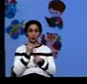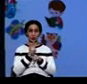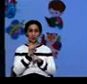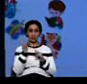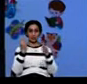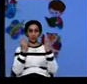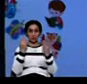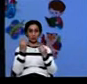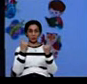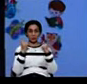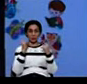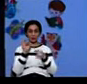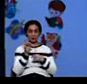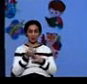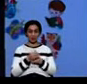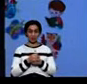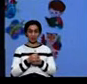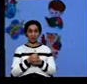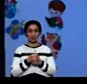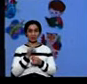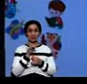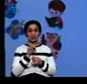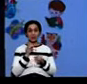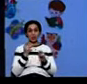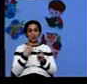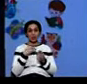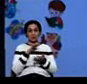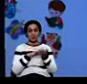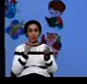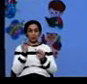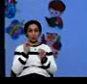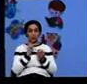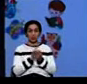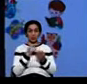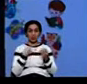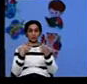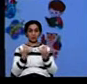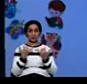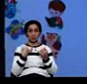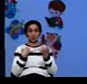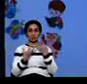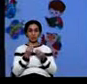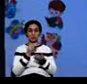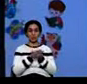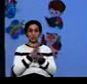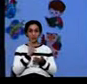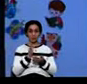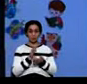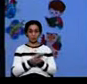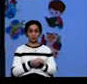веселый мультфильм, правда? Давайте продолжим наш урок. Мы сегодня с вами